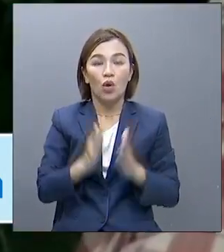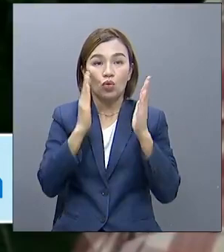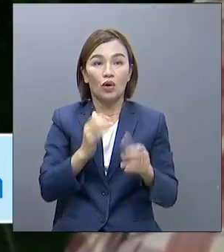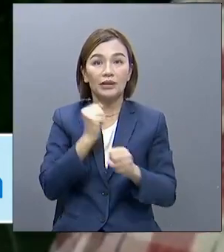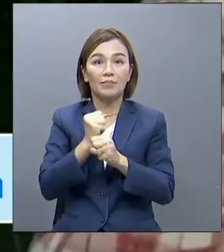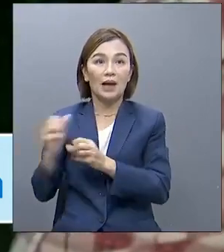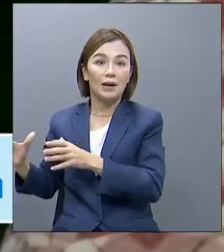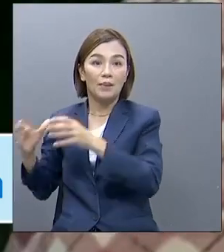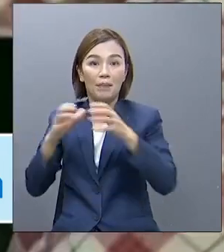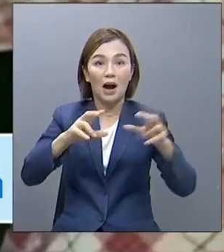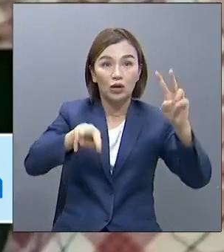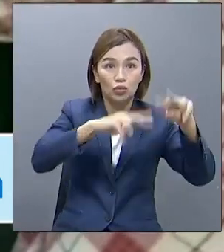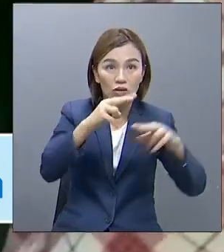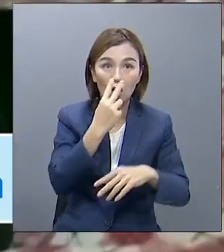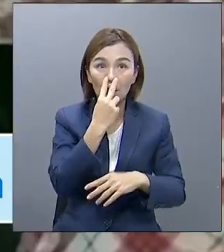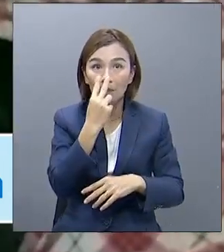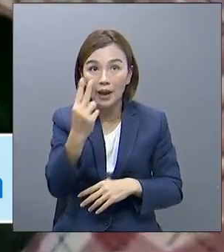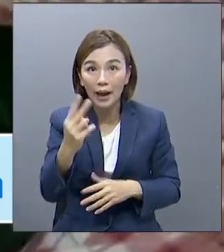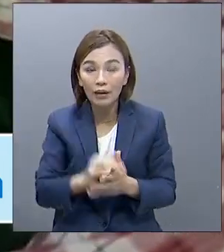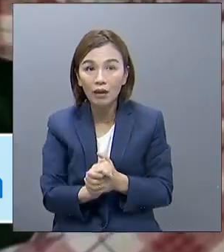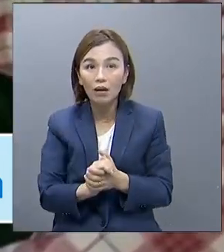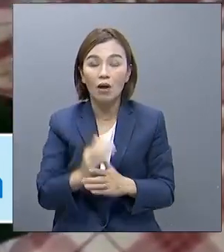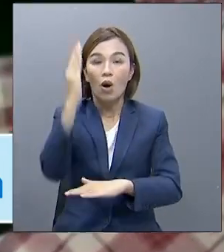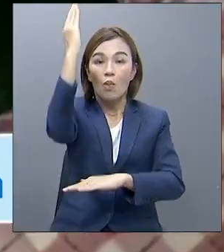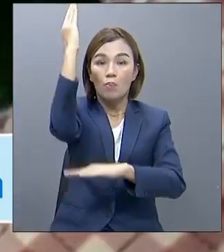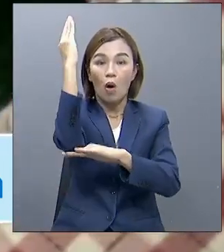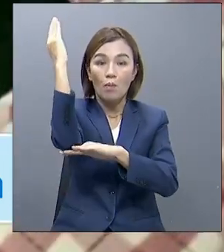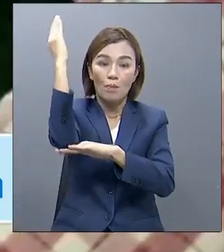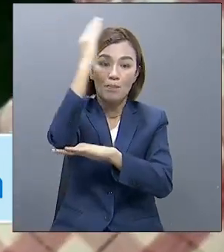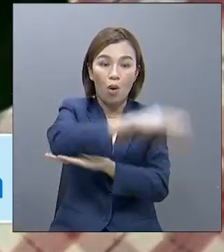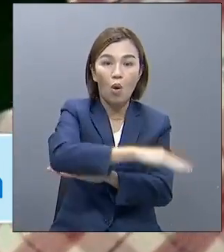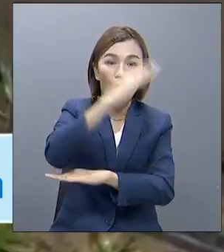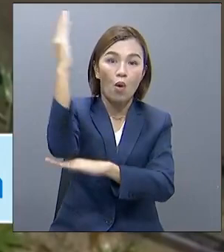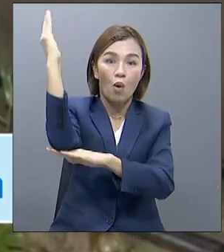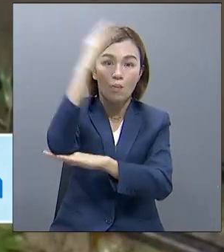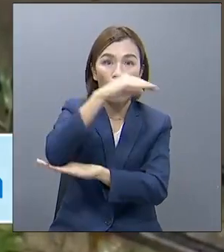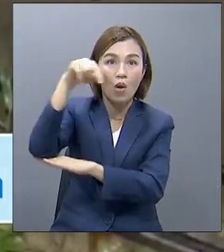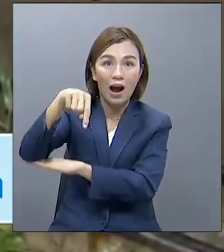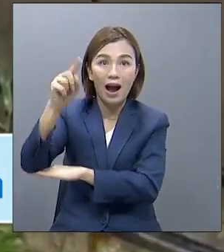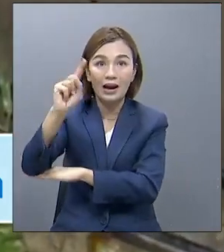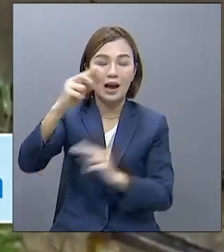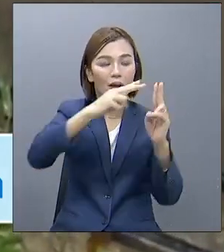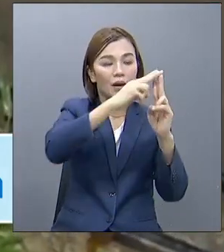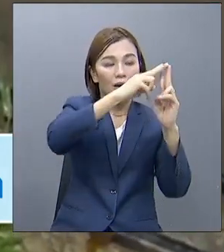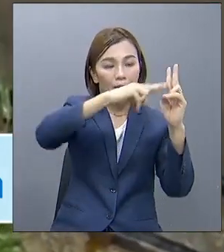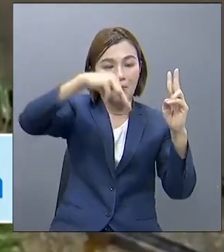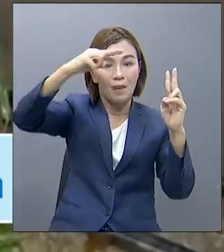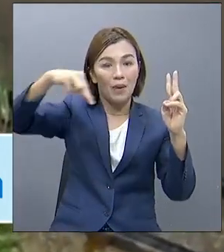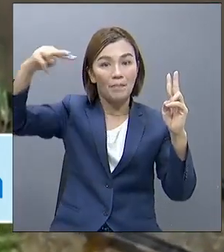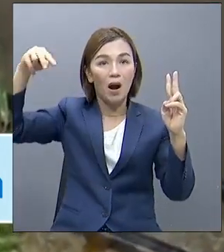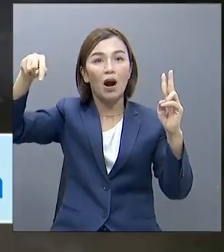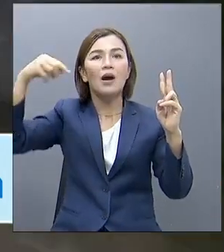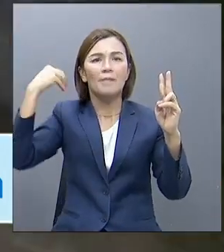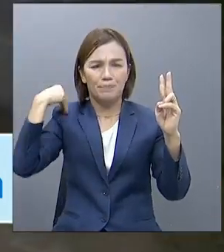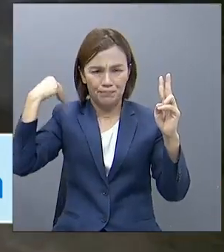นะคะมีเสาไฟของชาวสวนที่ล้มจำนวนหลายต้นเลยค่ะแล้วก็มีเสาไฟฟ้าที่หักโค่นบริเวณท